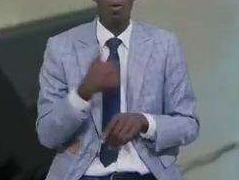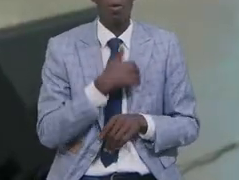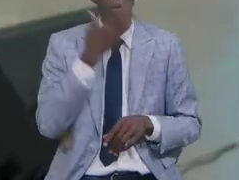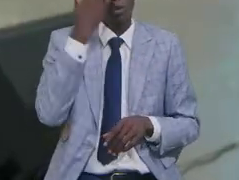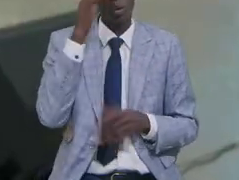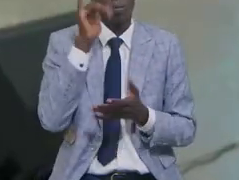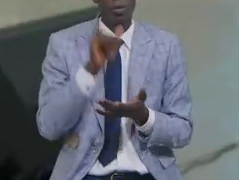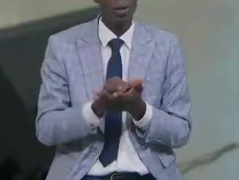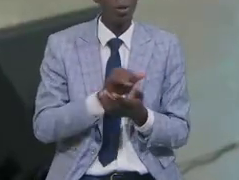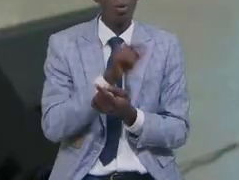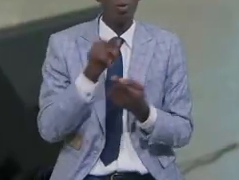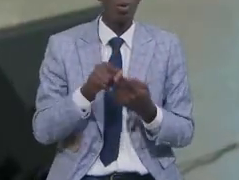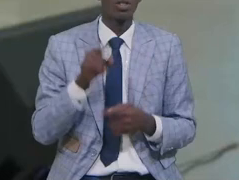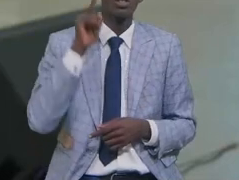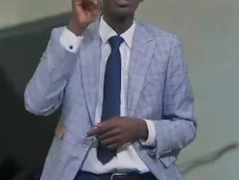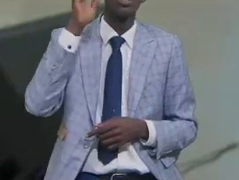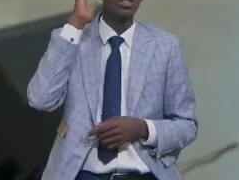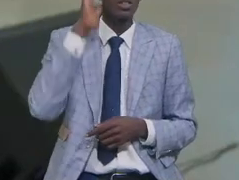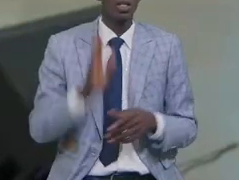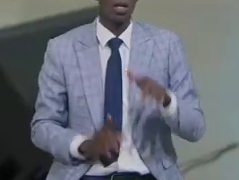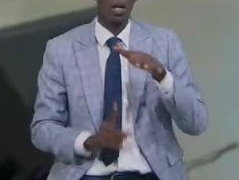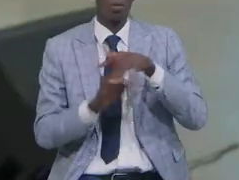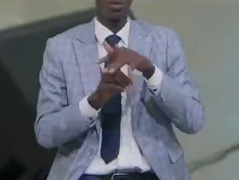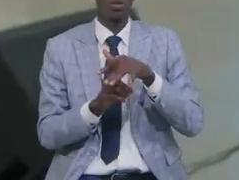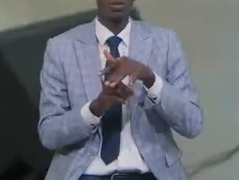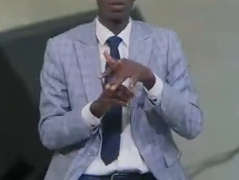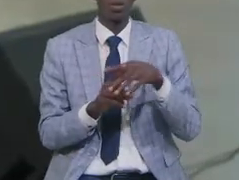que lorsque cela sera manifesté,